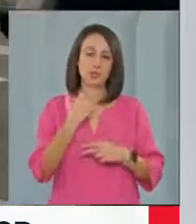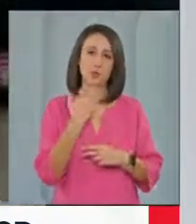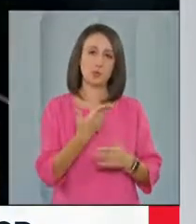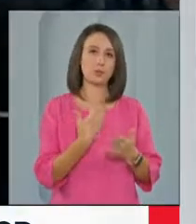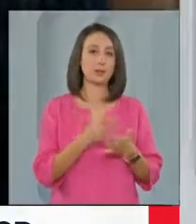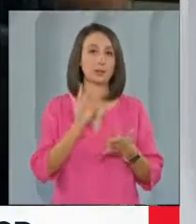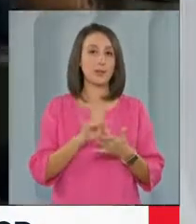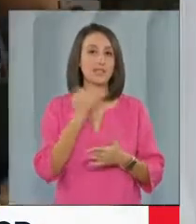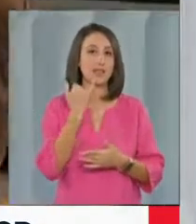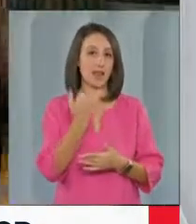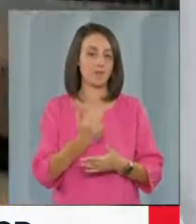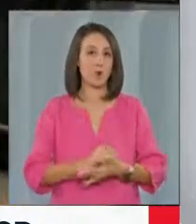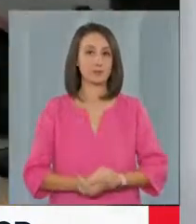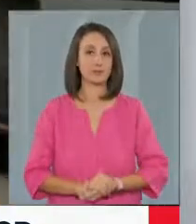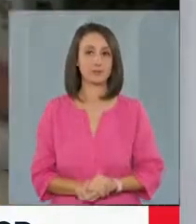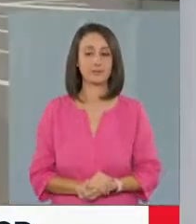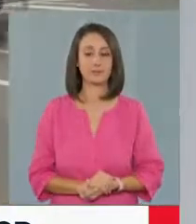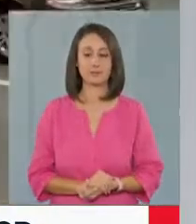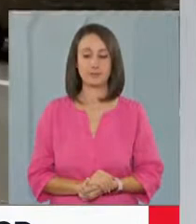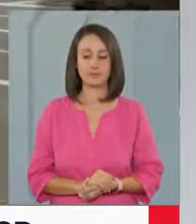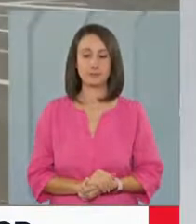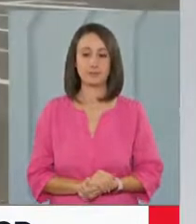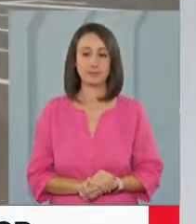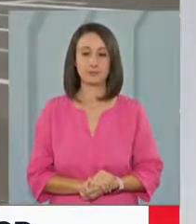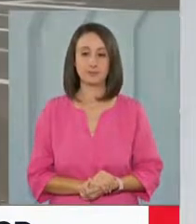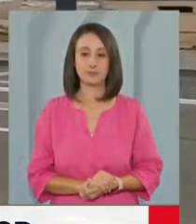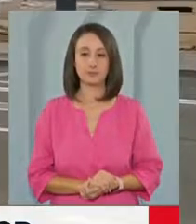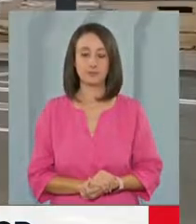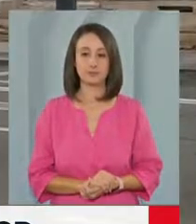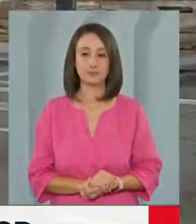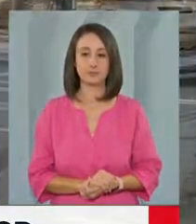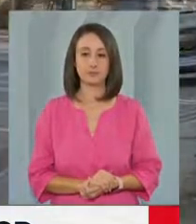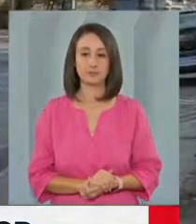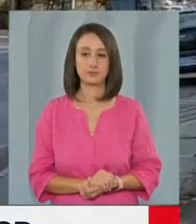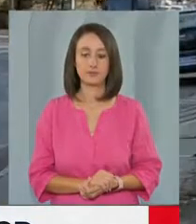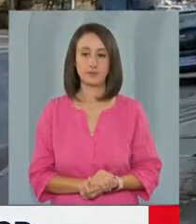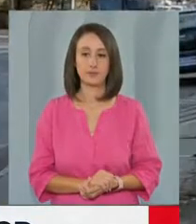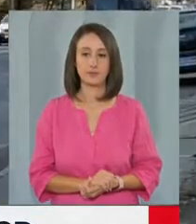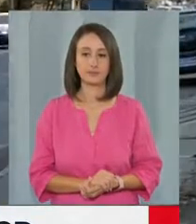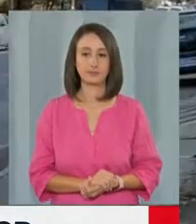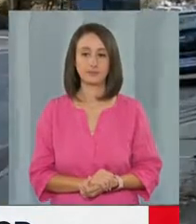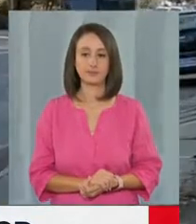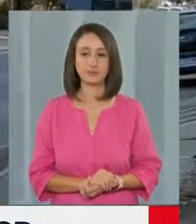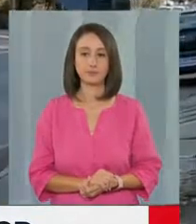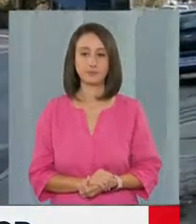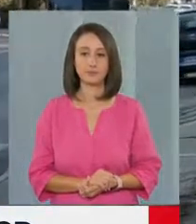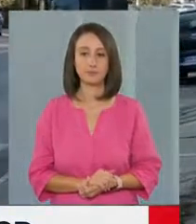Mulțumesc foarte mult pentru intervenții și pentru toate aceste explicații. Ceaba Staloș a fost președintele Consiliului Național pentru Combaterea Discriminării.